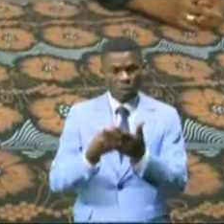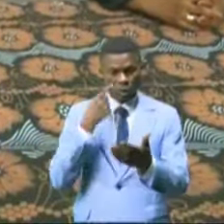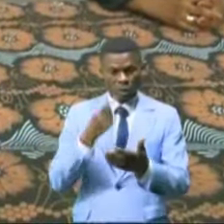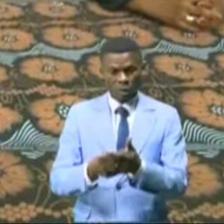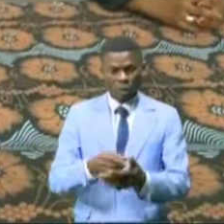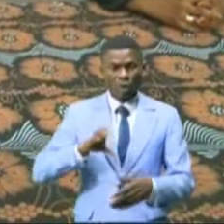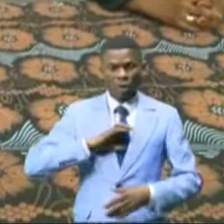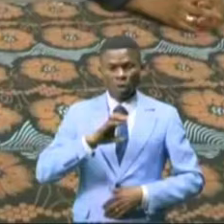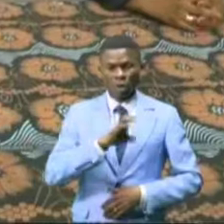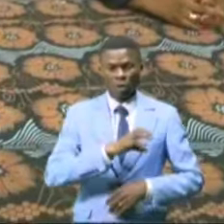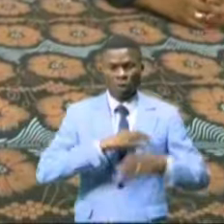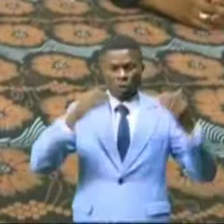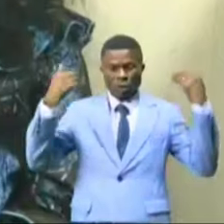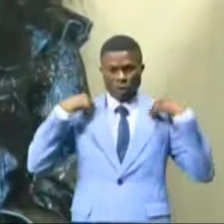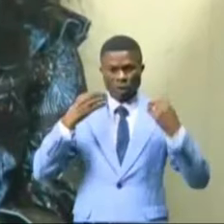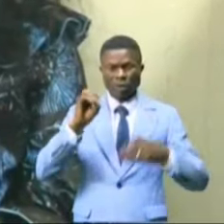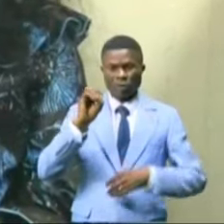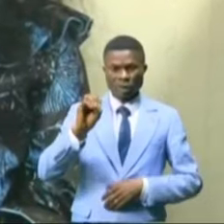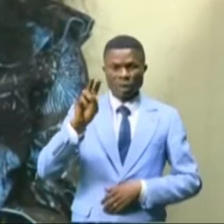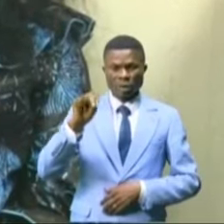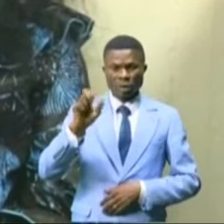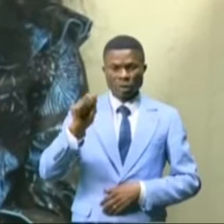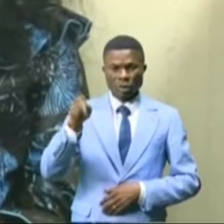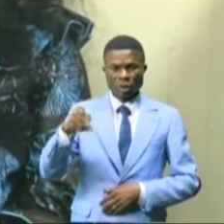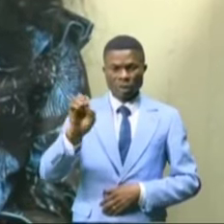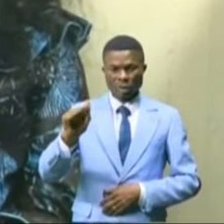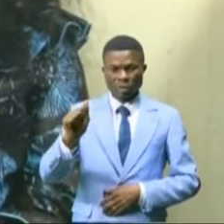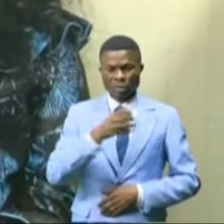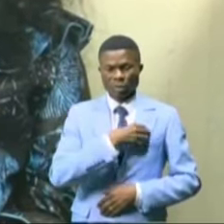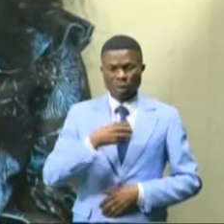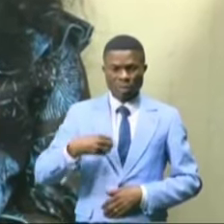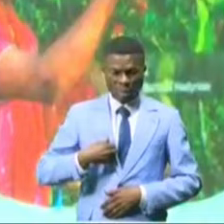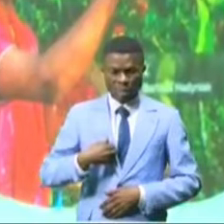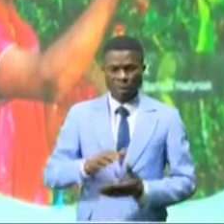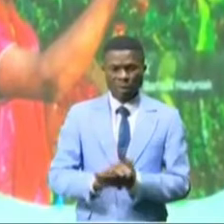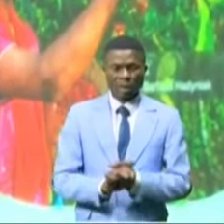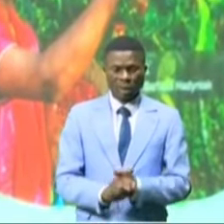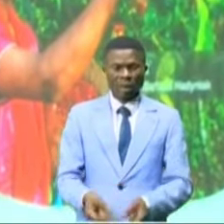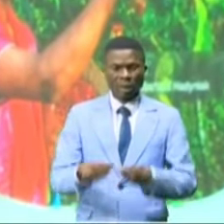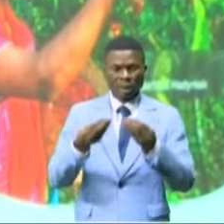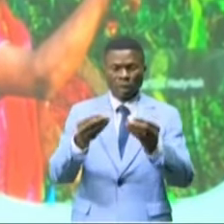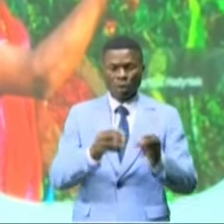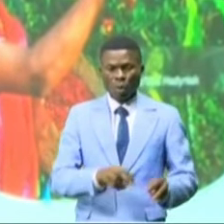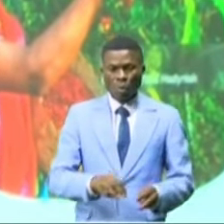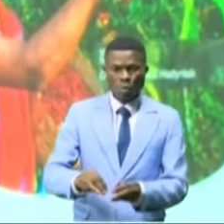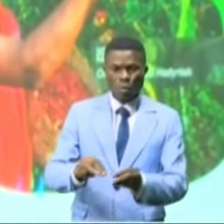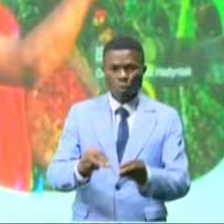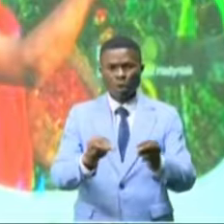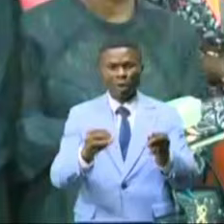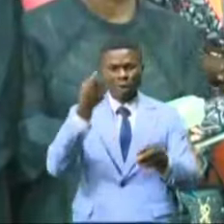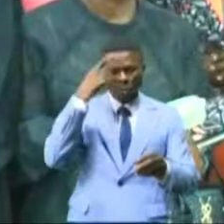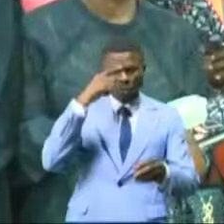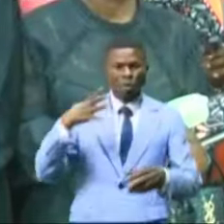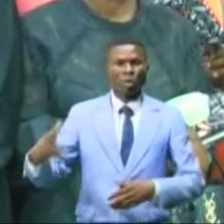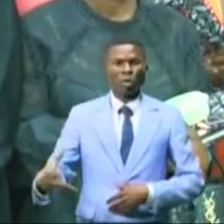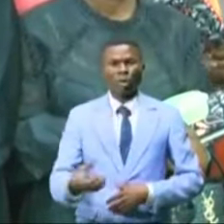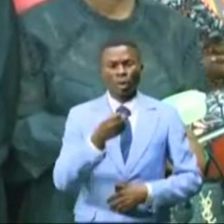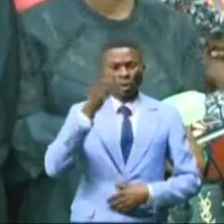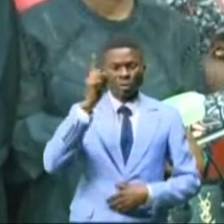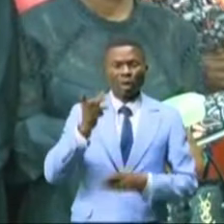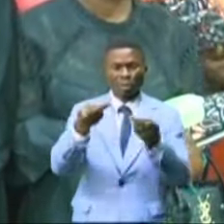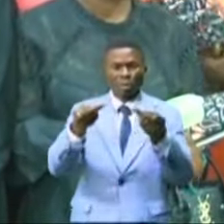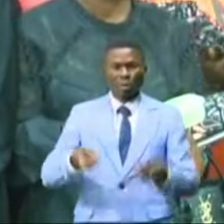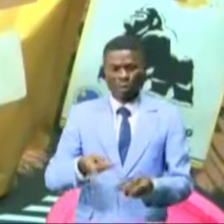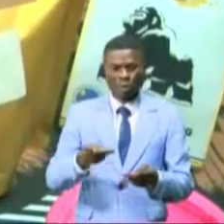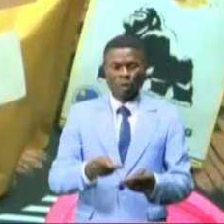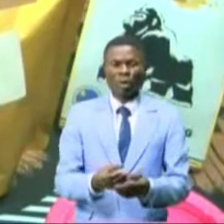comités de gestion de l'ONAPAC, avec à sa tête Mme Mimi Monganumbi, à mettre sur pied des stratégies pour récupérer la première place de